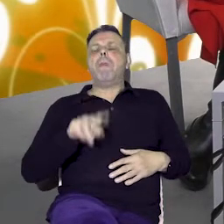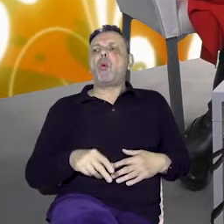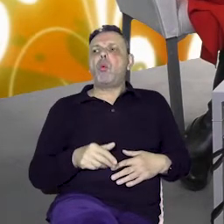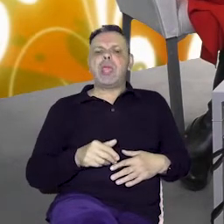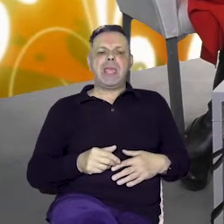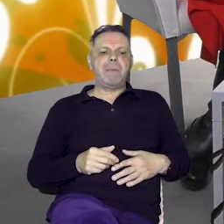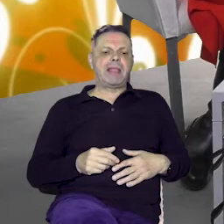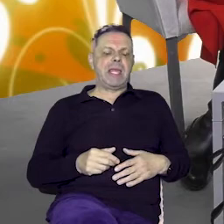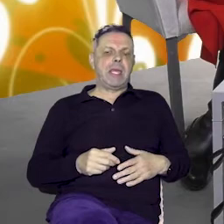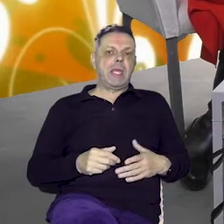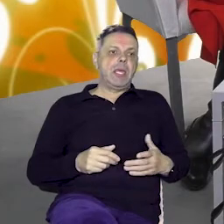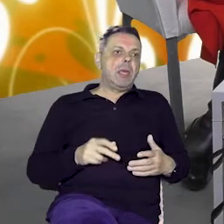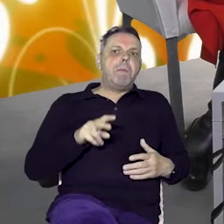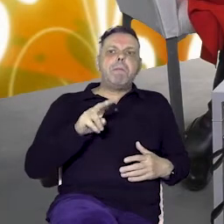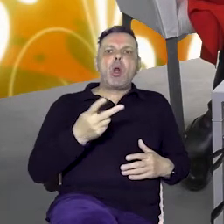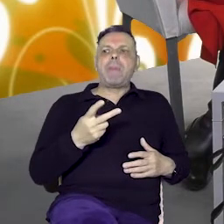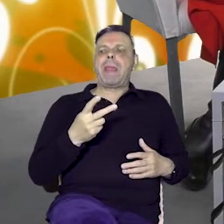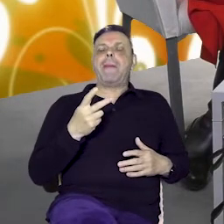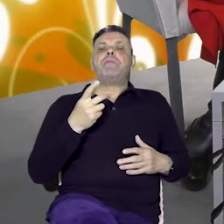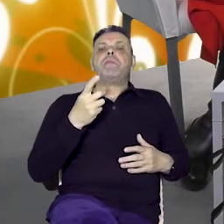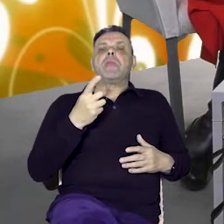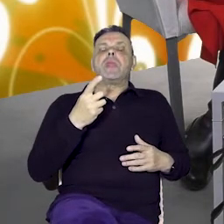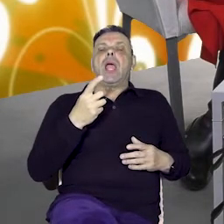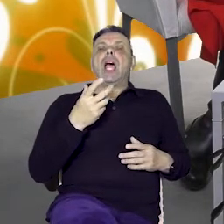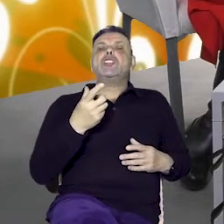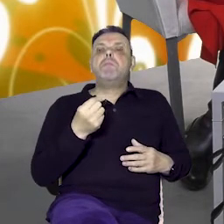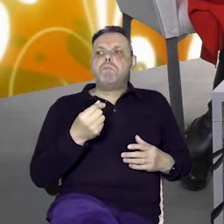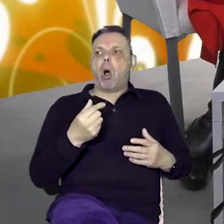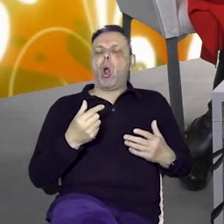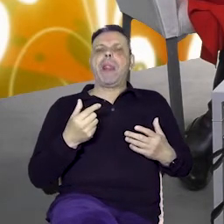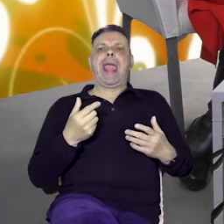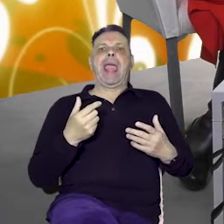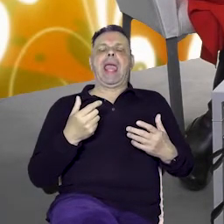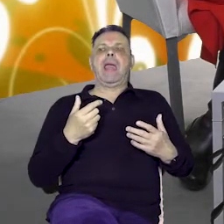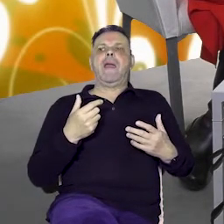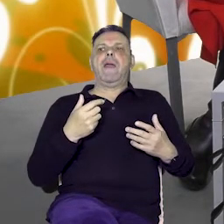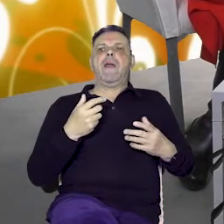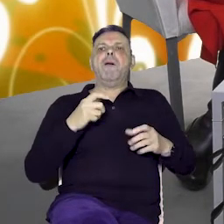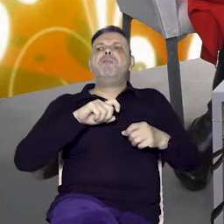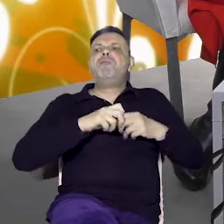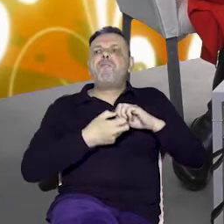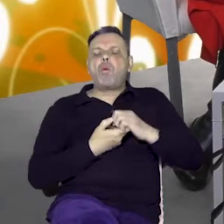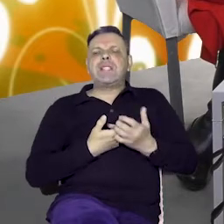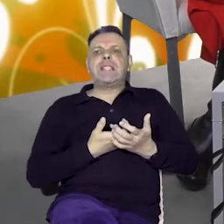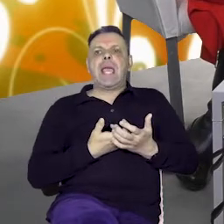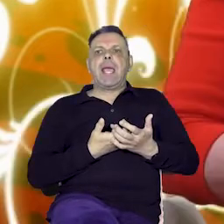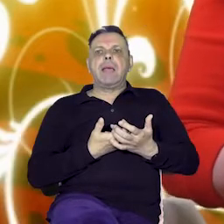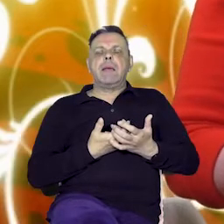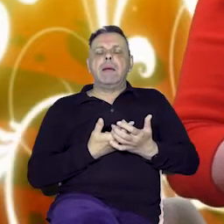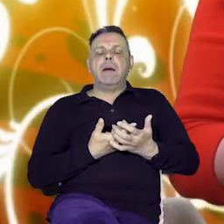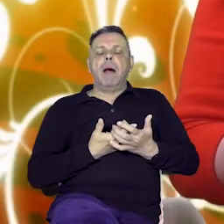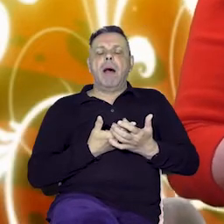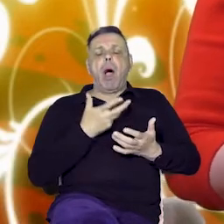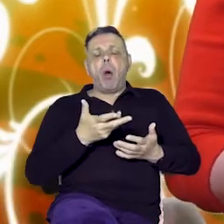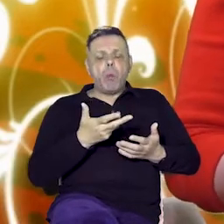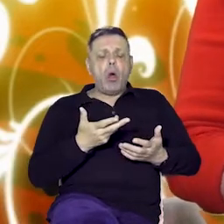kognitivne promjene, imaju promjene spolne funkcije, znači slabljenje spolne želje. No ono što su stvari česti simptomi nekih